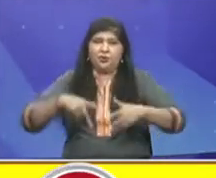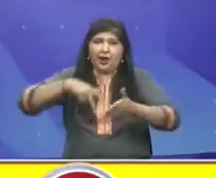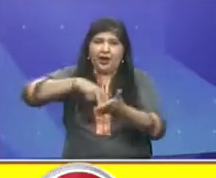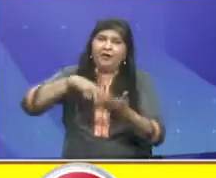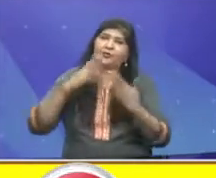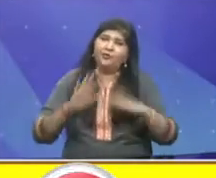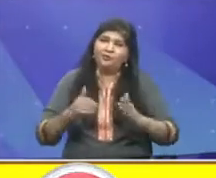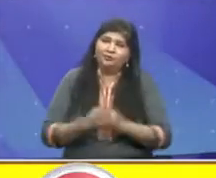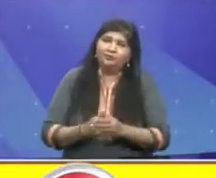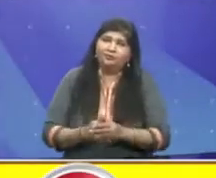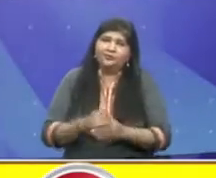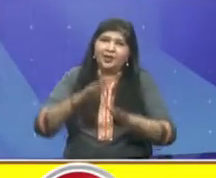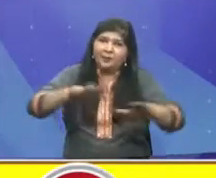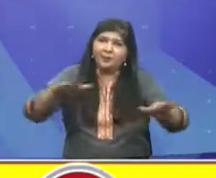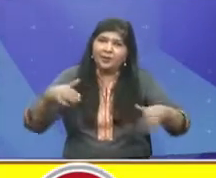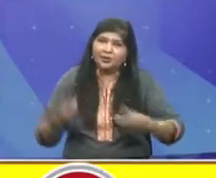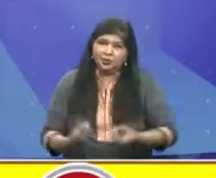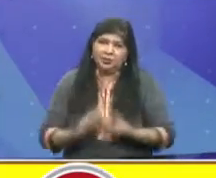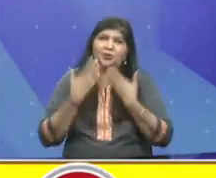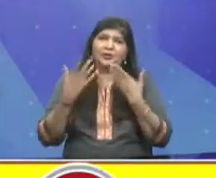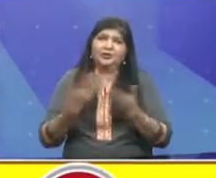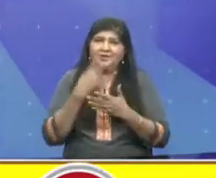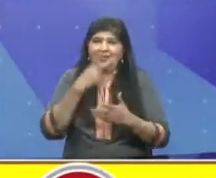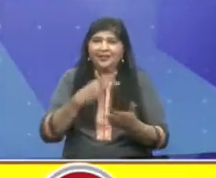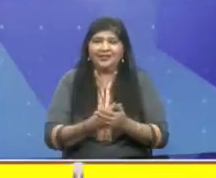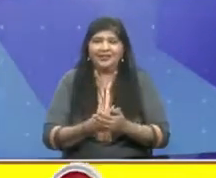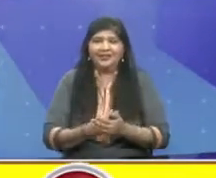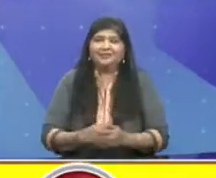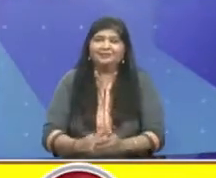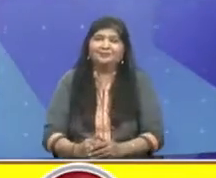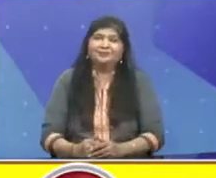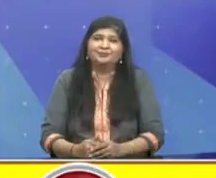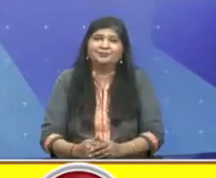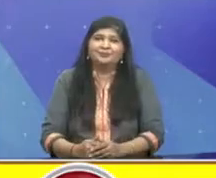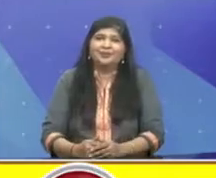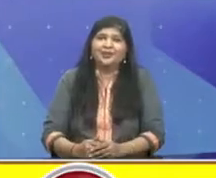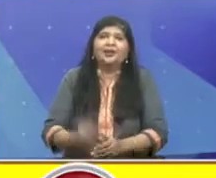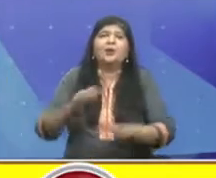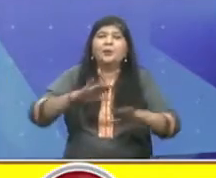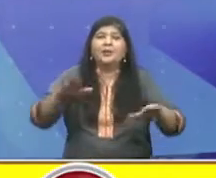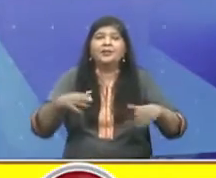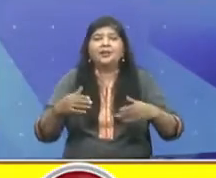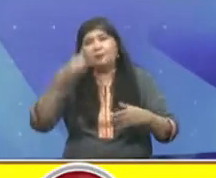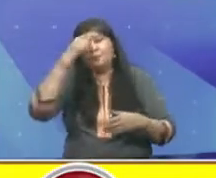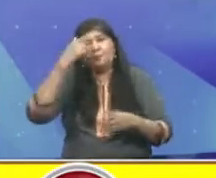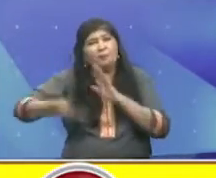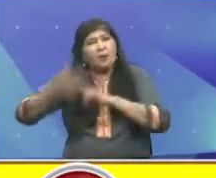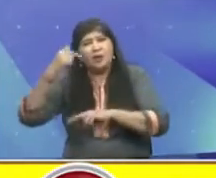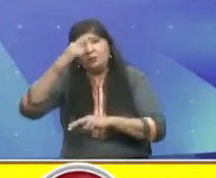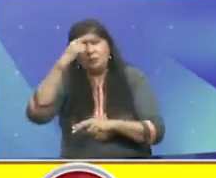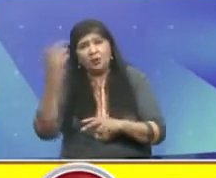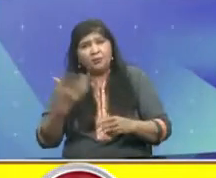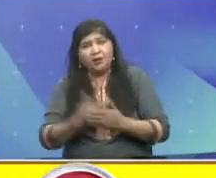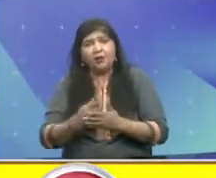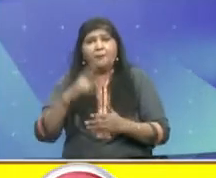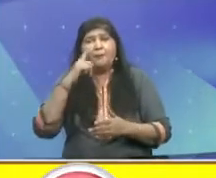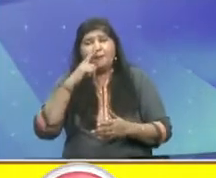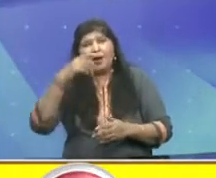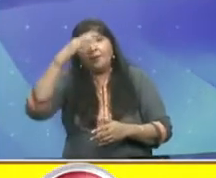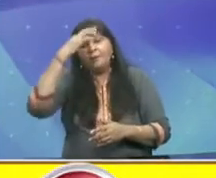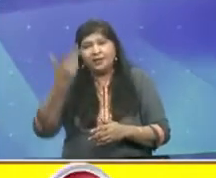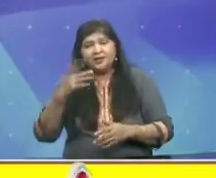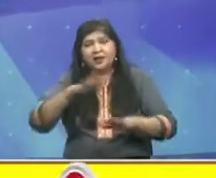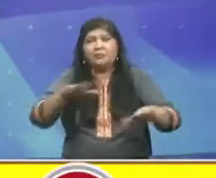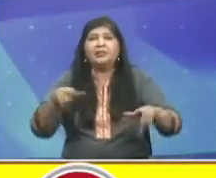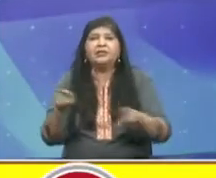हो गई। तब तो बच्चों को भी आनंद आता होगा। हाँ जी, बच्चों को तो बहुत ही परेशानी होती थी। अब माँ परेशान है तो बच्चा